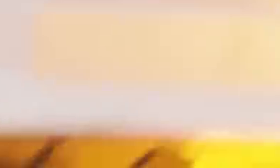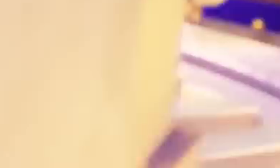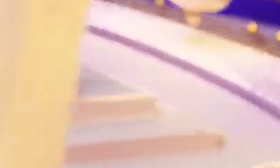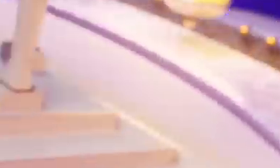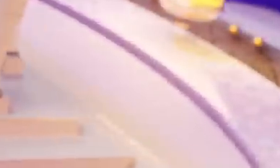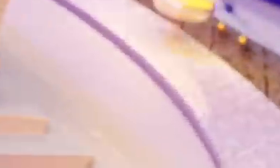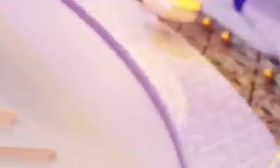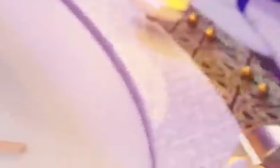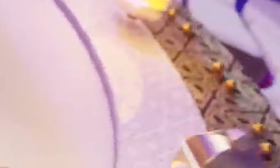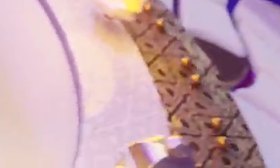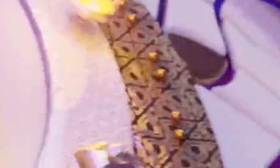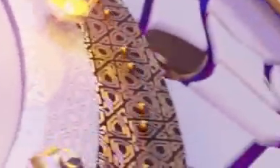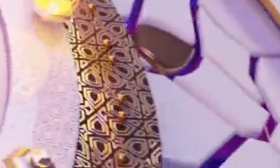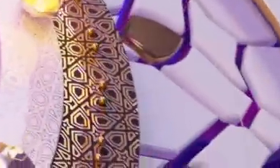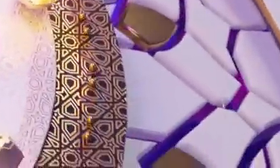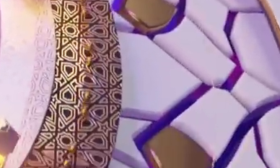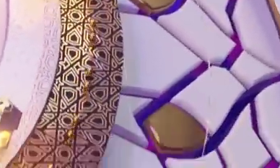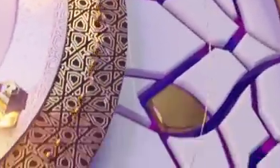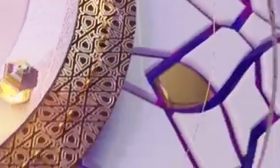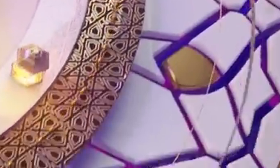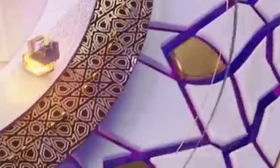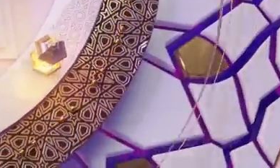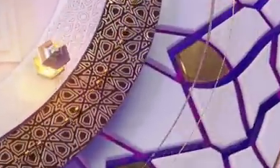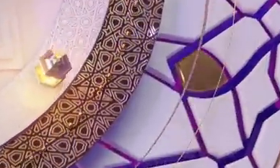ya robbal alamin